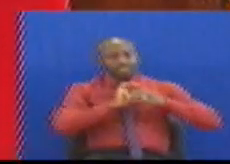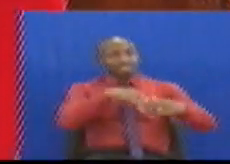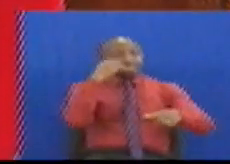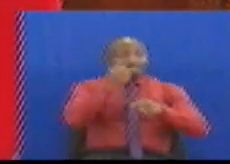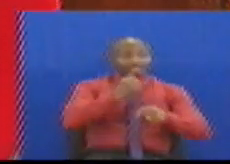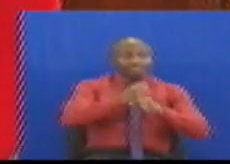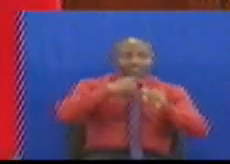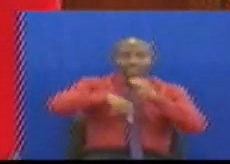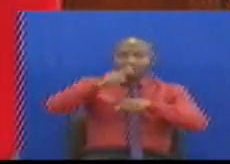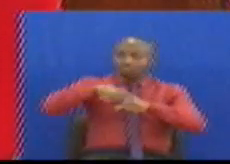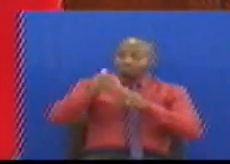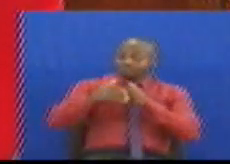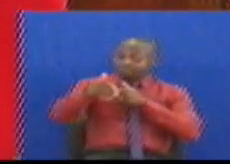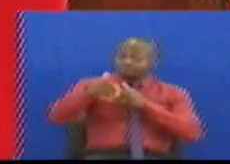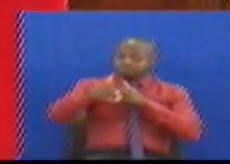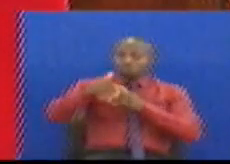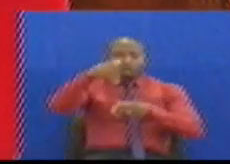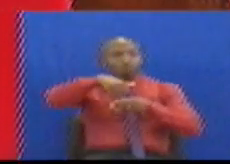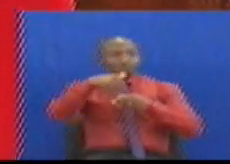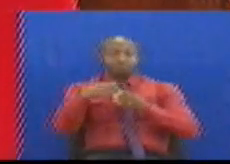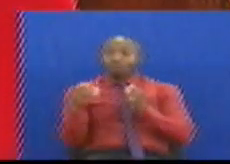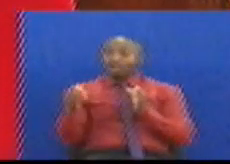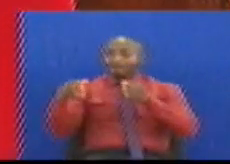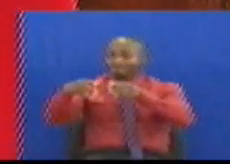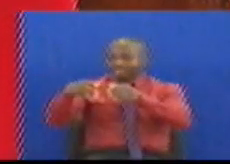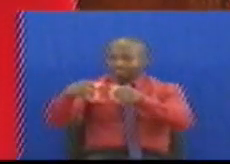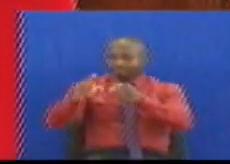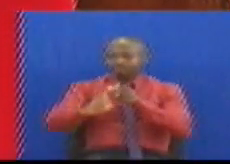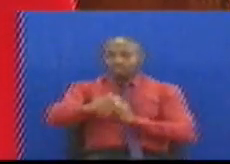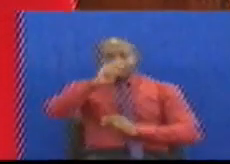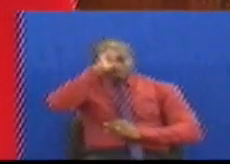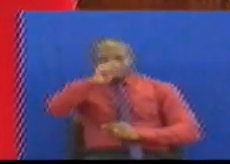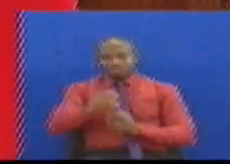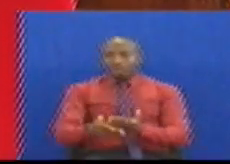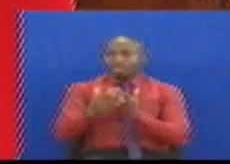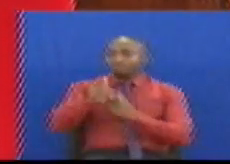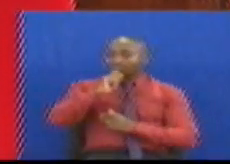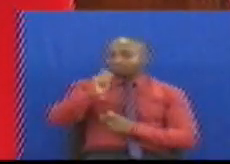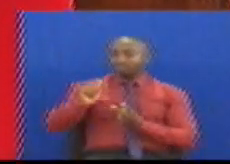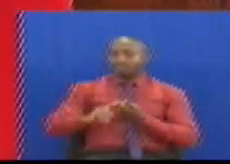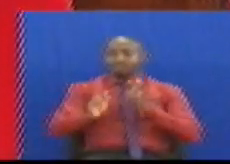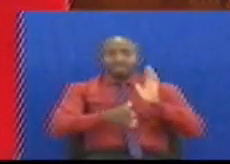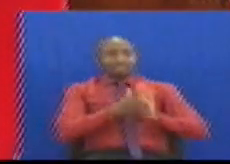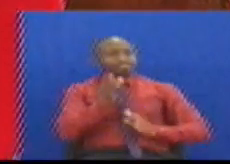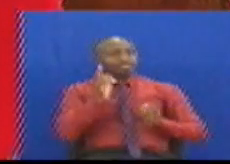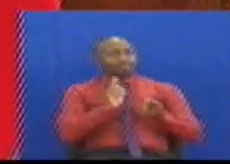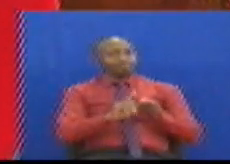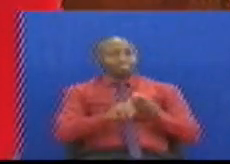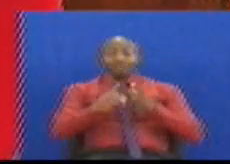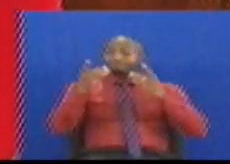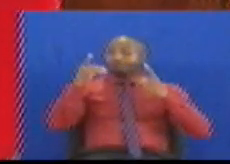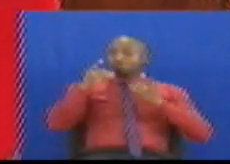ambacho tumekuwepo wajumbe wa kamati. Mheshimiwa Naibu Spika, nianze hili la